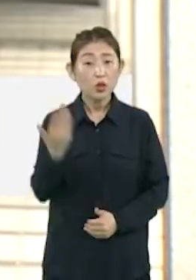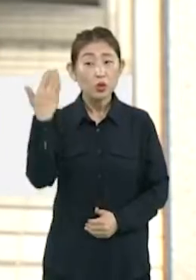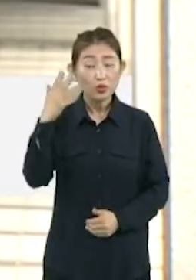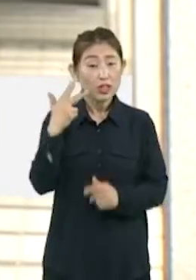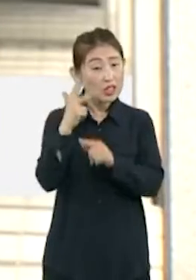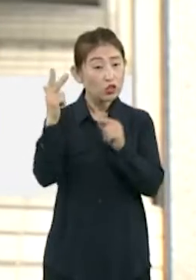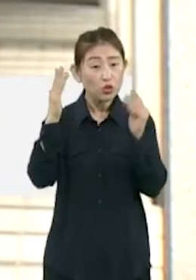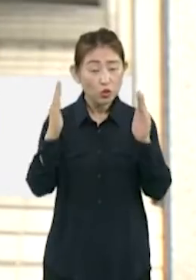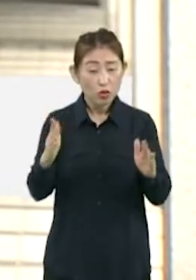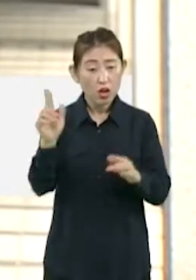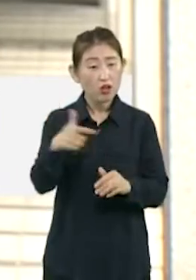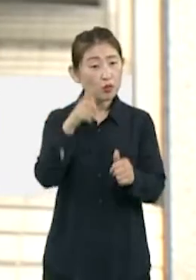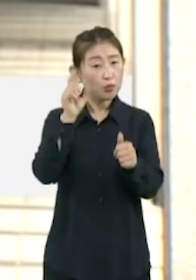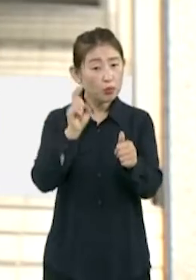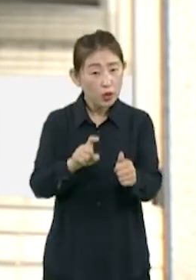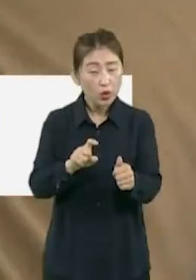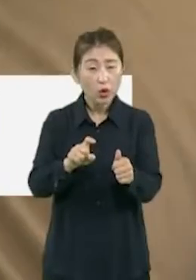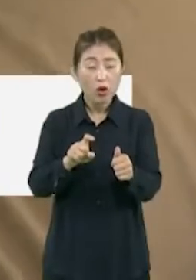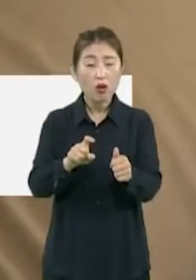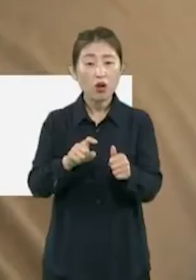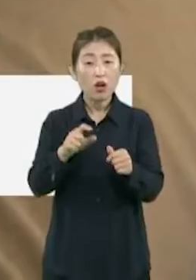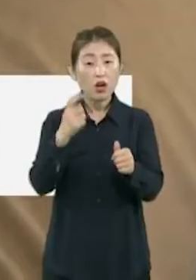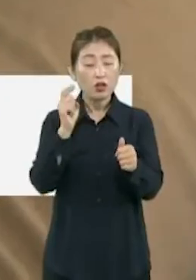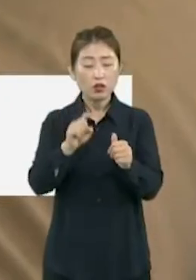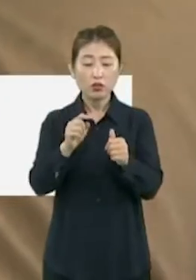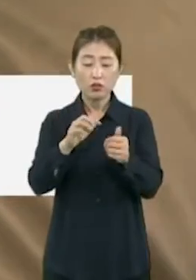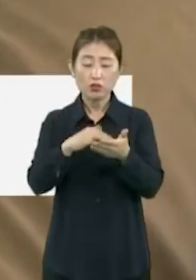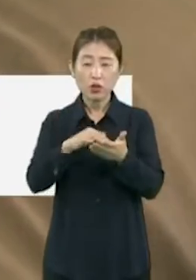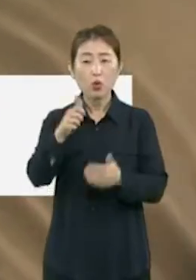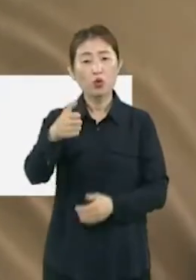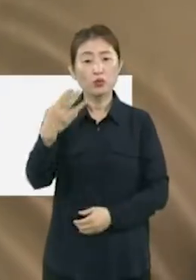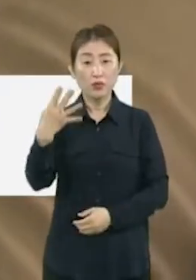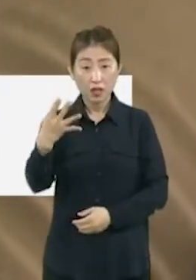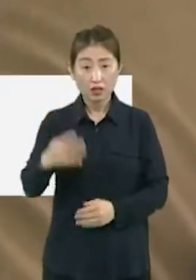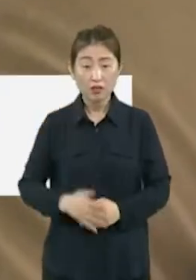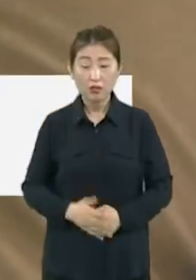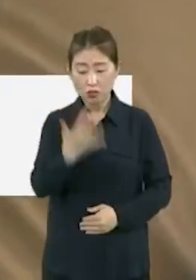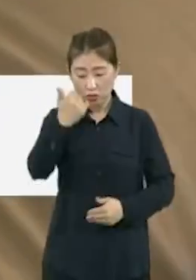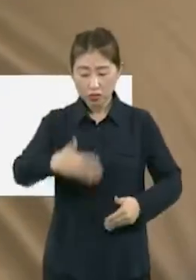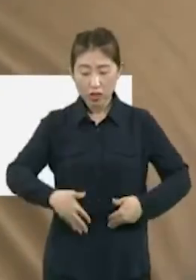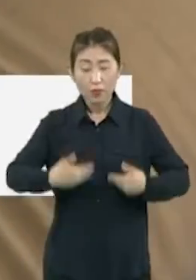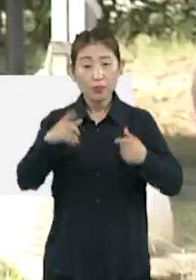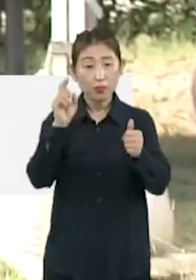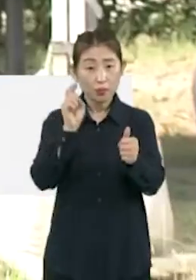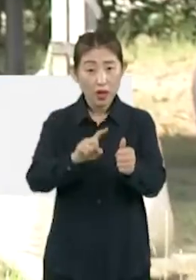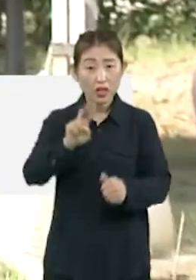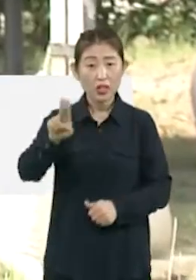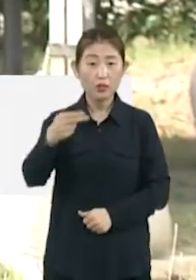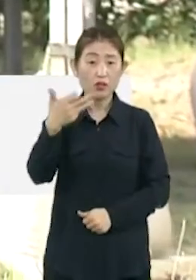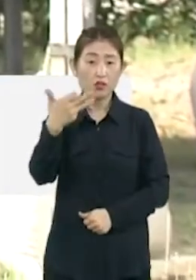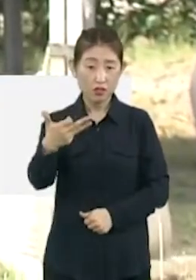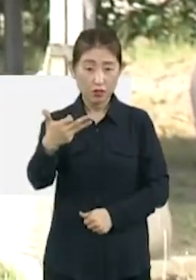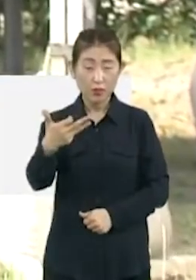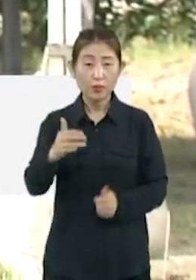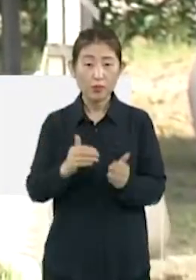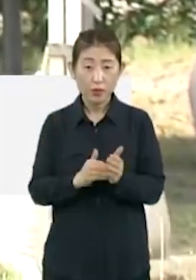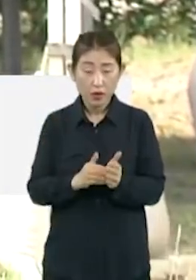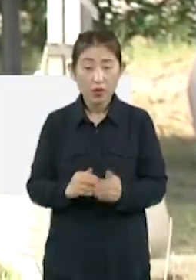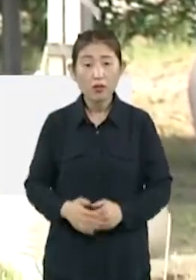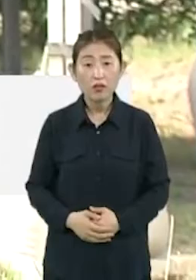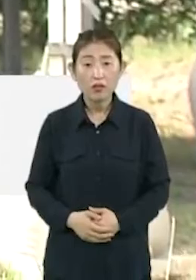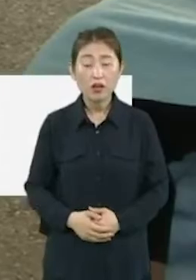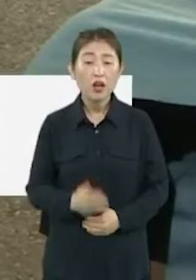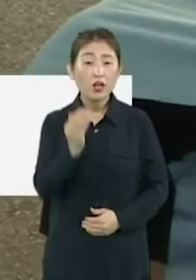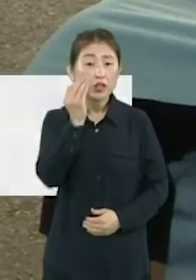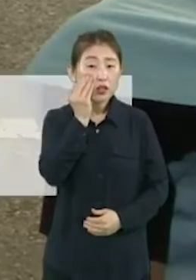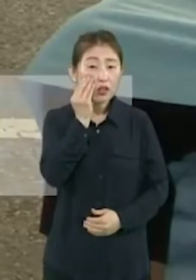1주일간 하루 평균 54.3 명에 감염 됐습니다 중남 에서는 200 18명이 신규 확정된 가운데